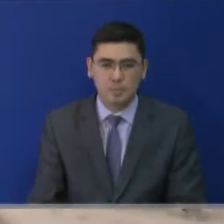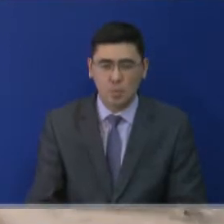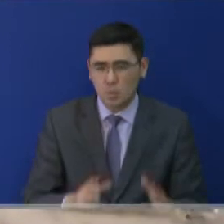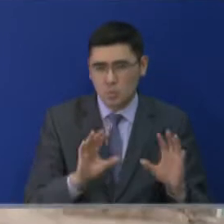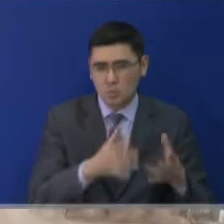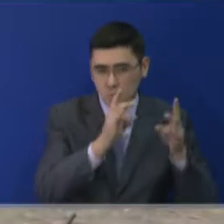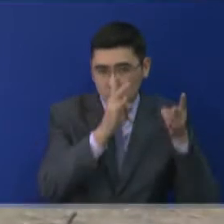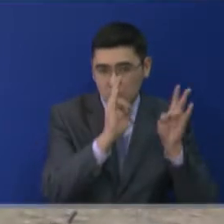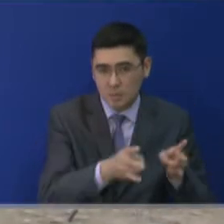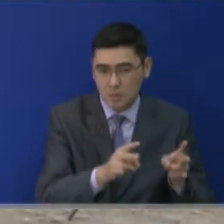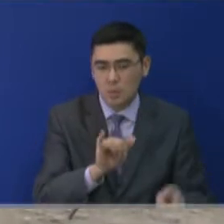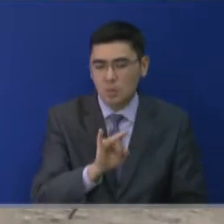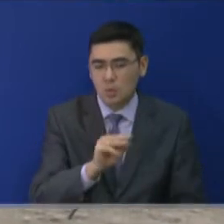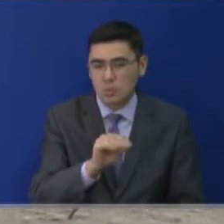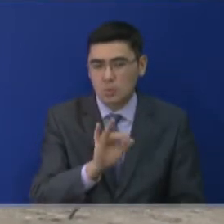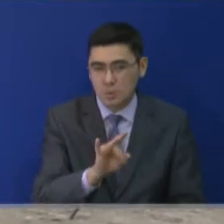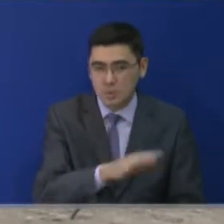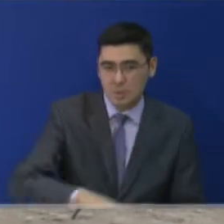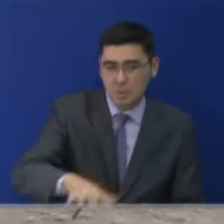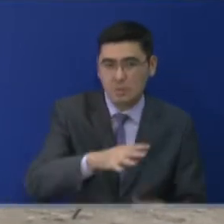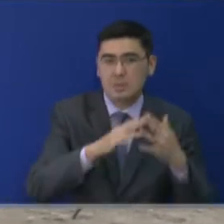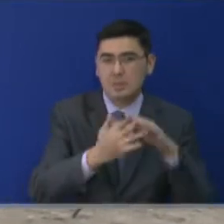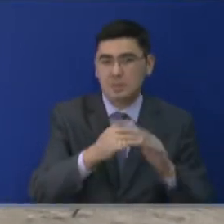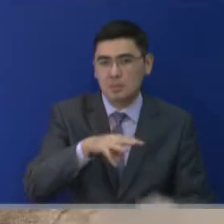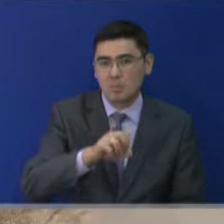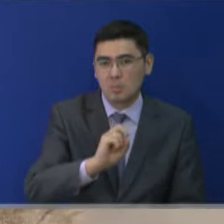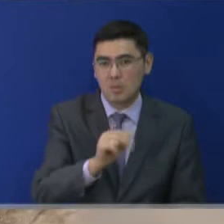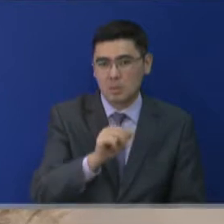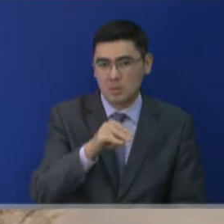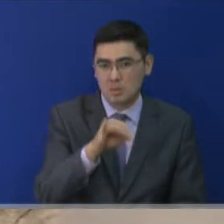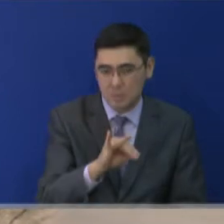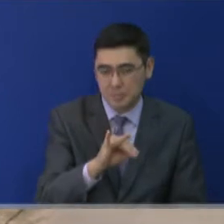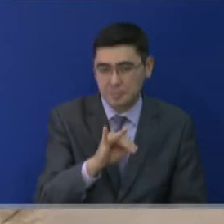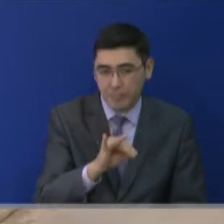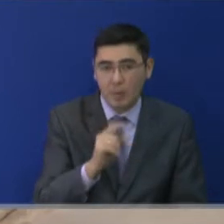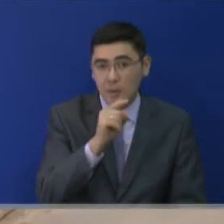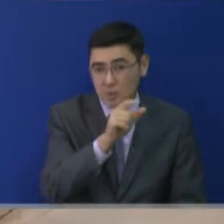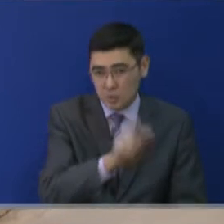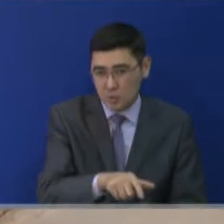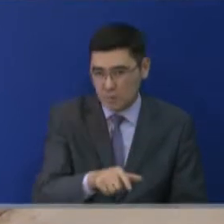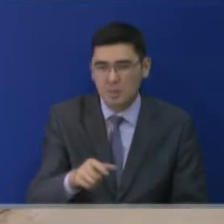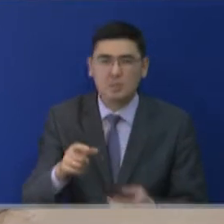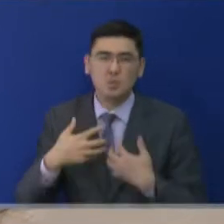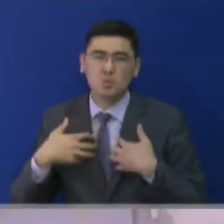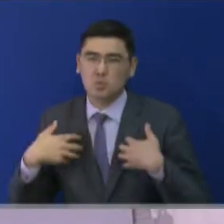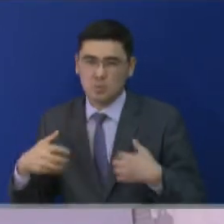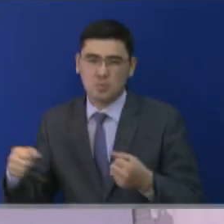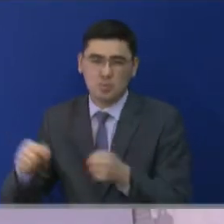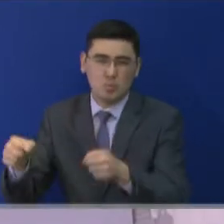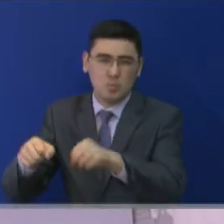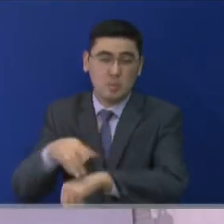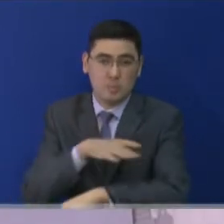Қайғылы оқиға Үржар ауданының Мақаншы ауылында болған. Мал ұрлығы бойынша күдікті ретінде полиция бөлімшесіне жеткізілген